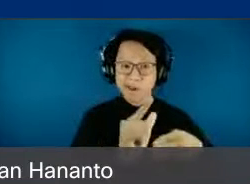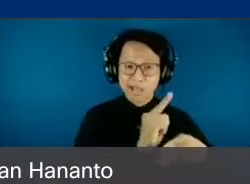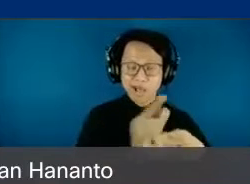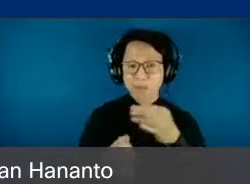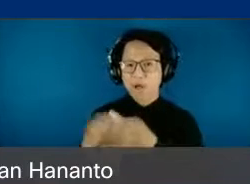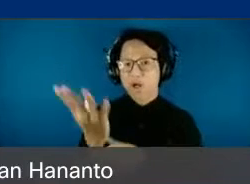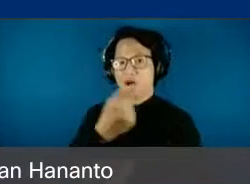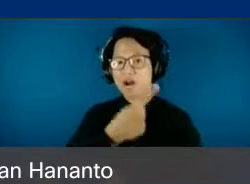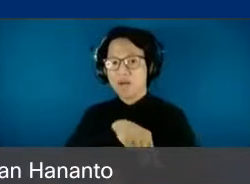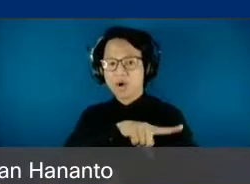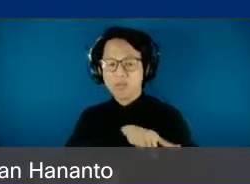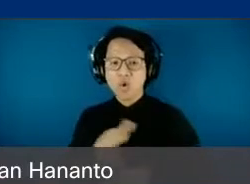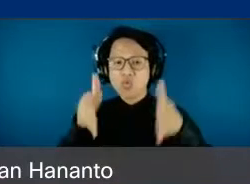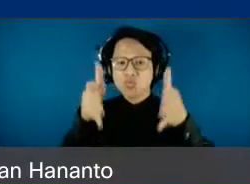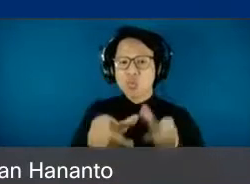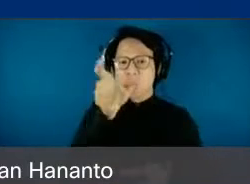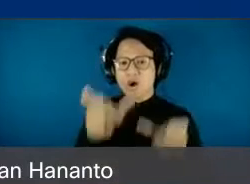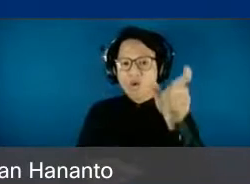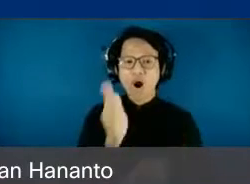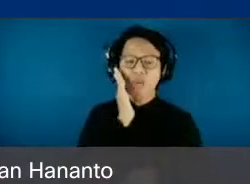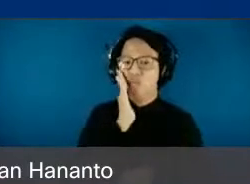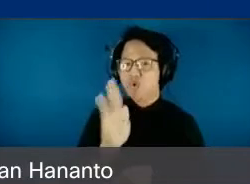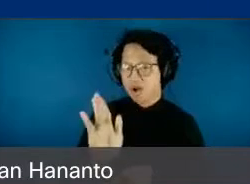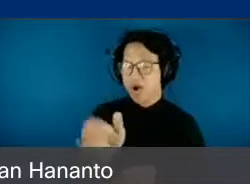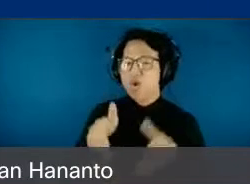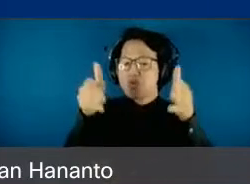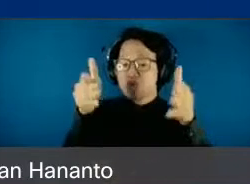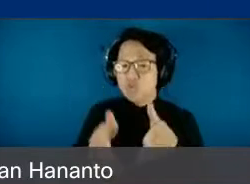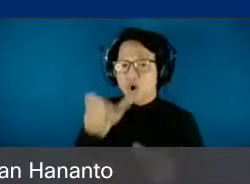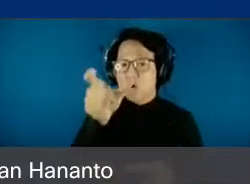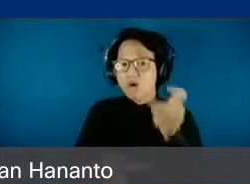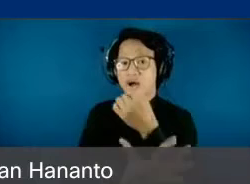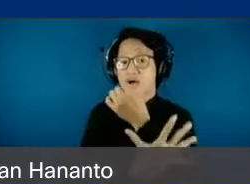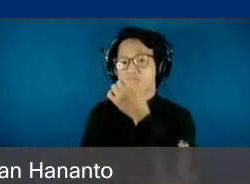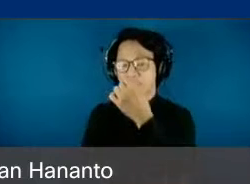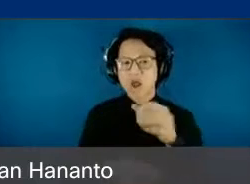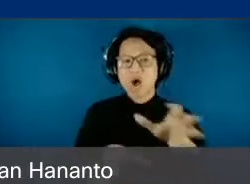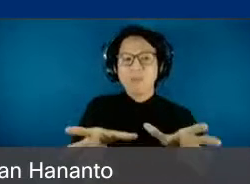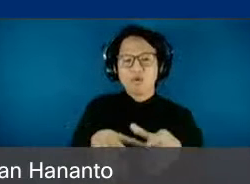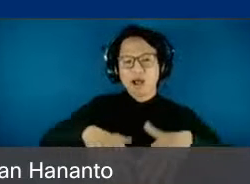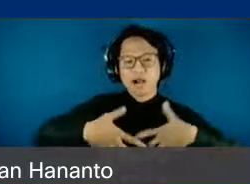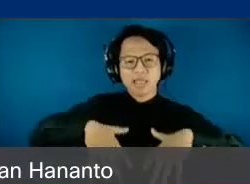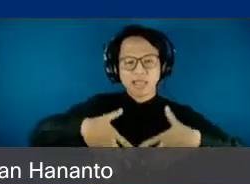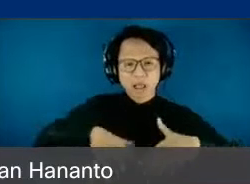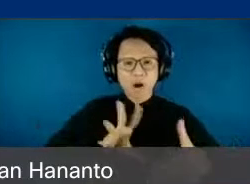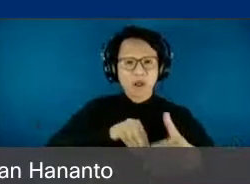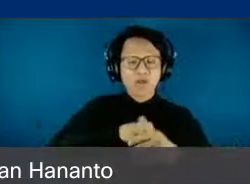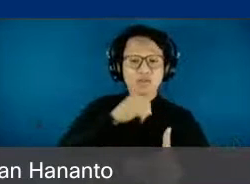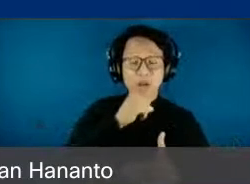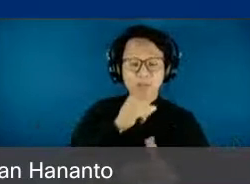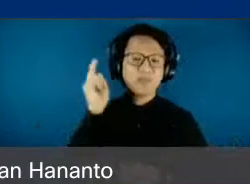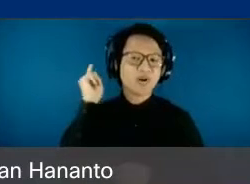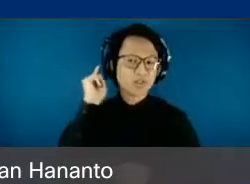skill untuk orang-orang muda, terutama yang kurang mampu dan dalam posisi rentan, termasuk perempuan, teman-teman